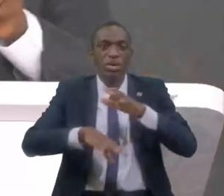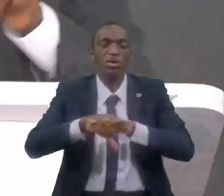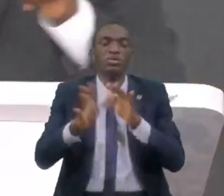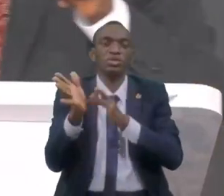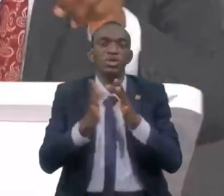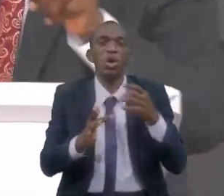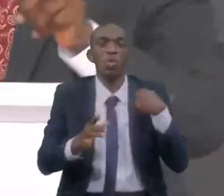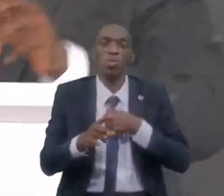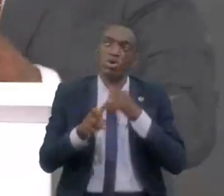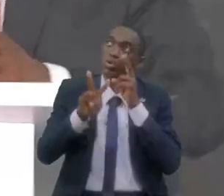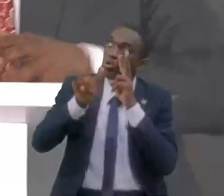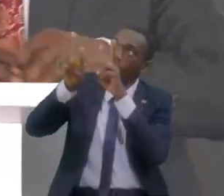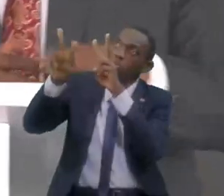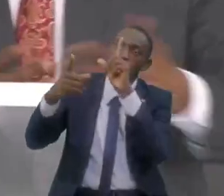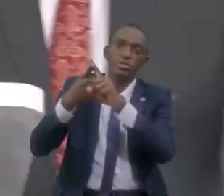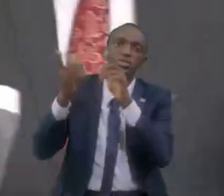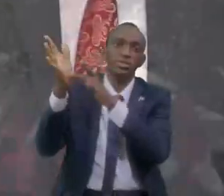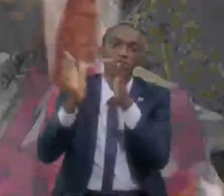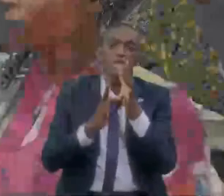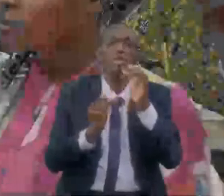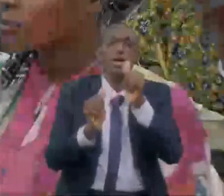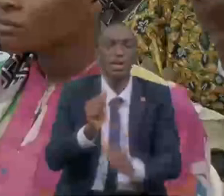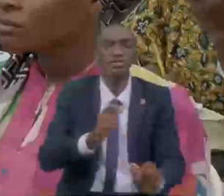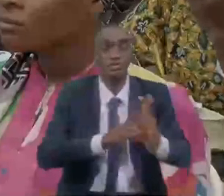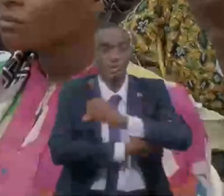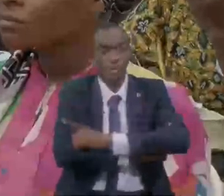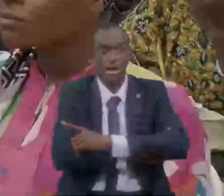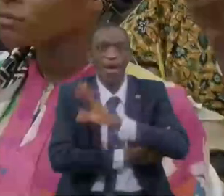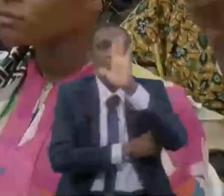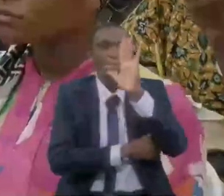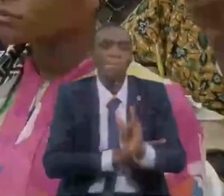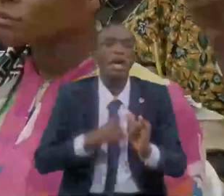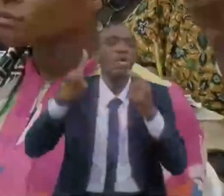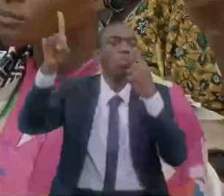sur Jésus jour après jour. Par qui